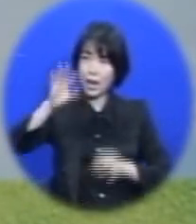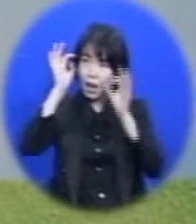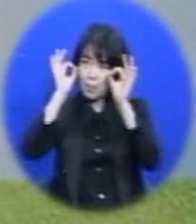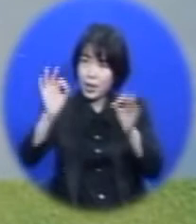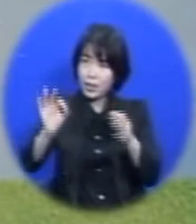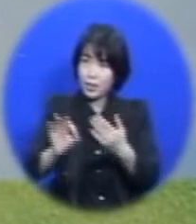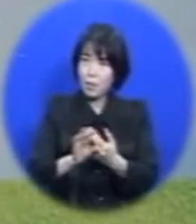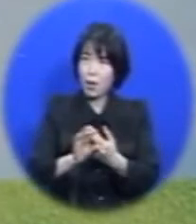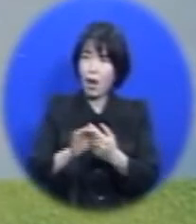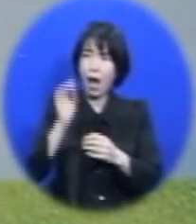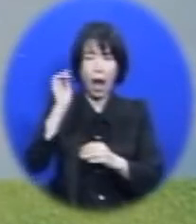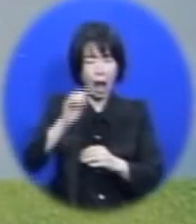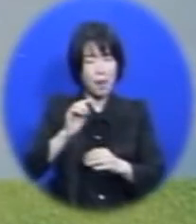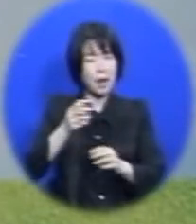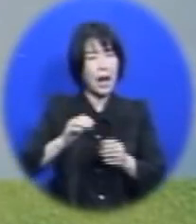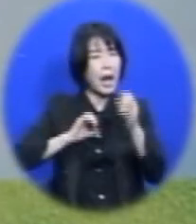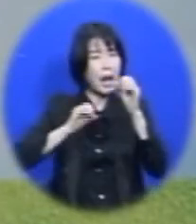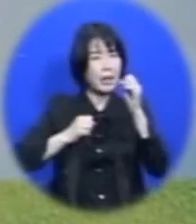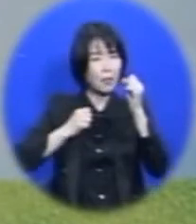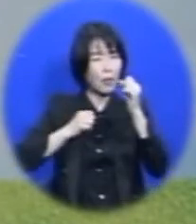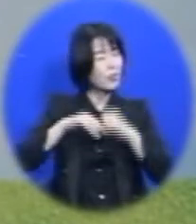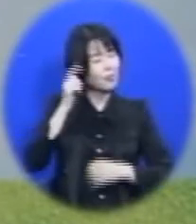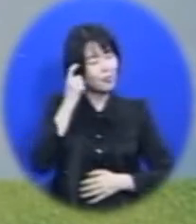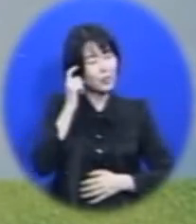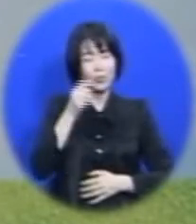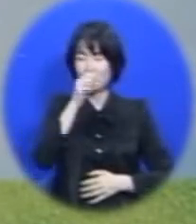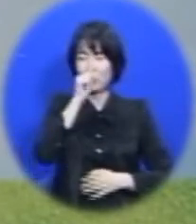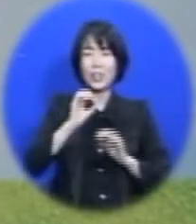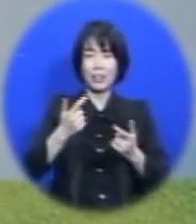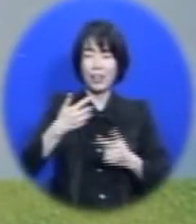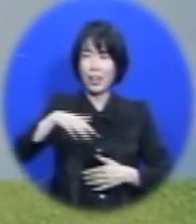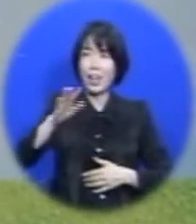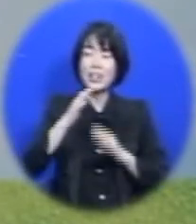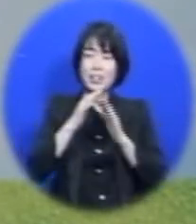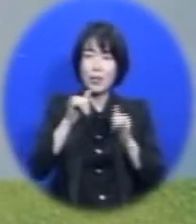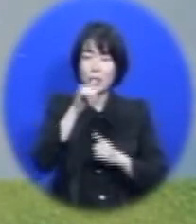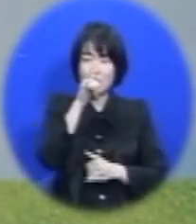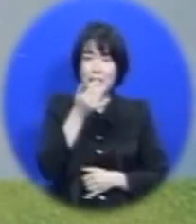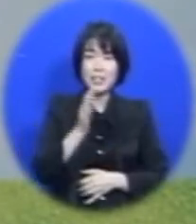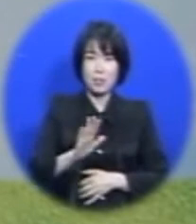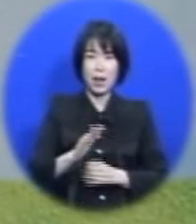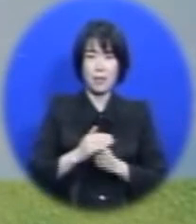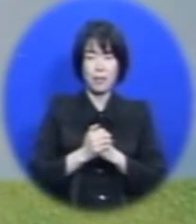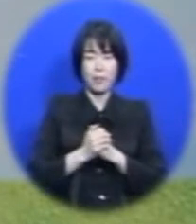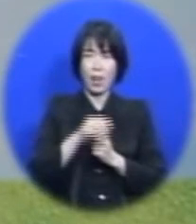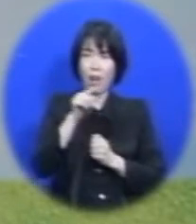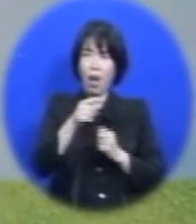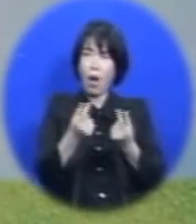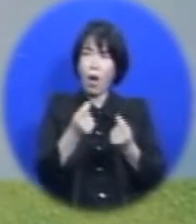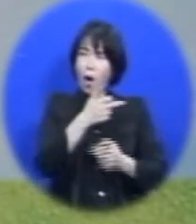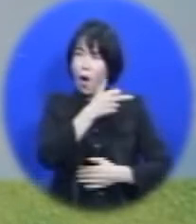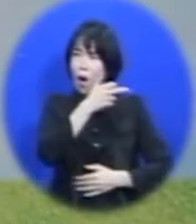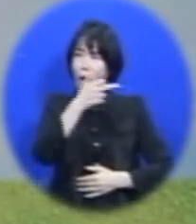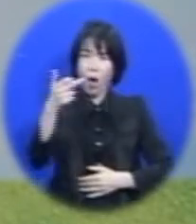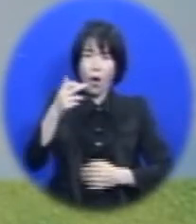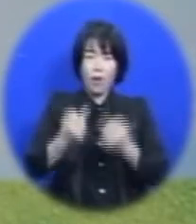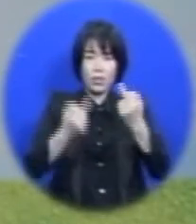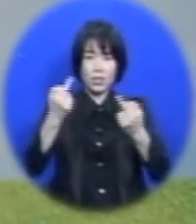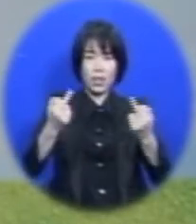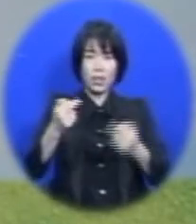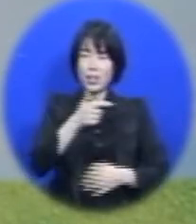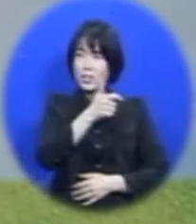틀림없이 실망하게 될 거예요. 가보신 분들도 계시지만 그렇게 웅장한 산이나